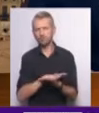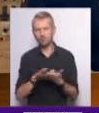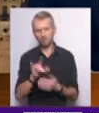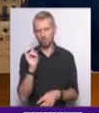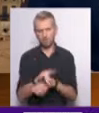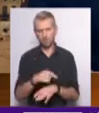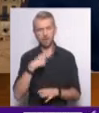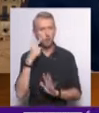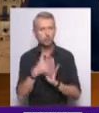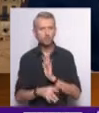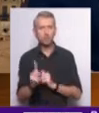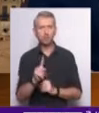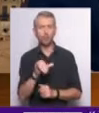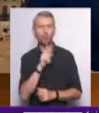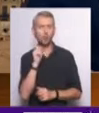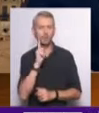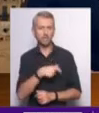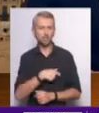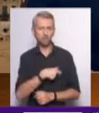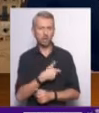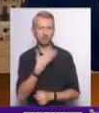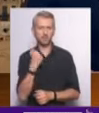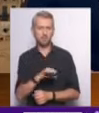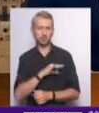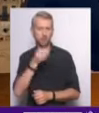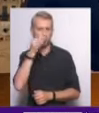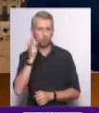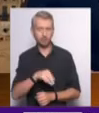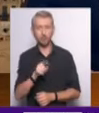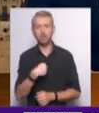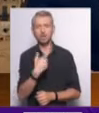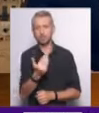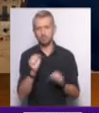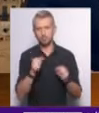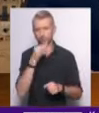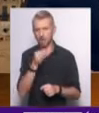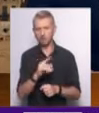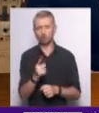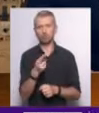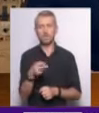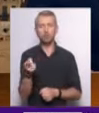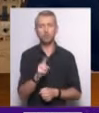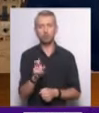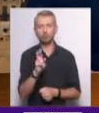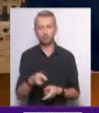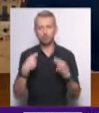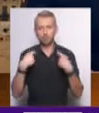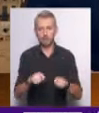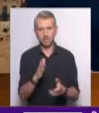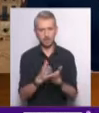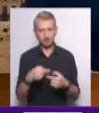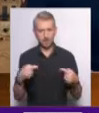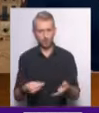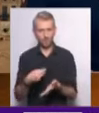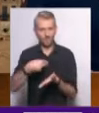що у молодих депутатів немає юридичного досвіду, але я вам можу сказати, що для того, щоб продати майно, викупити,